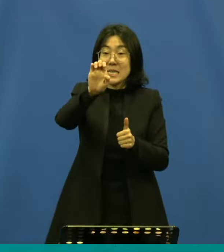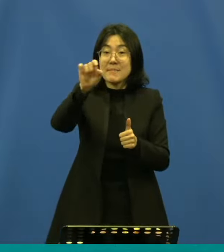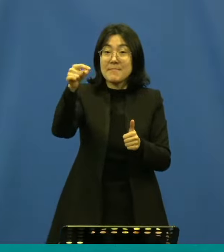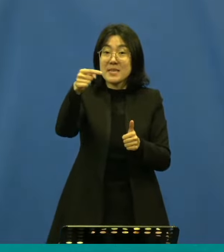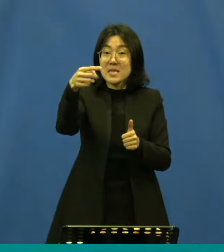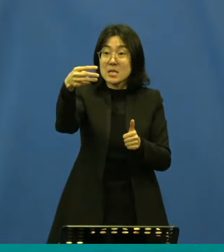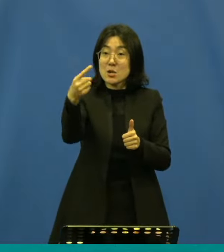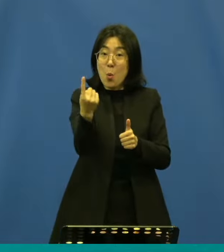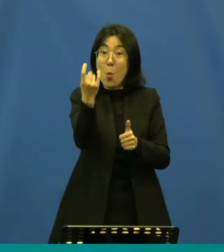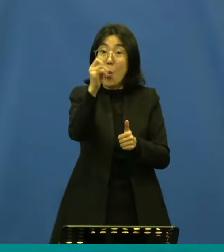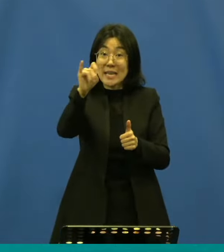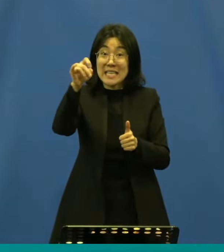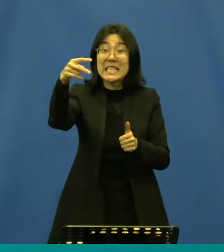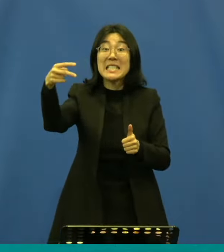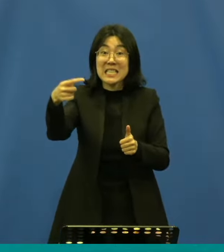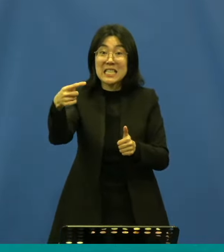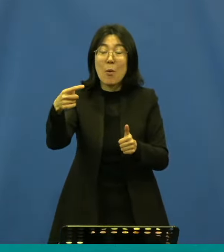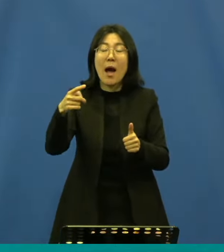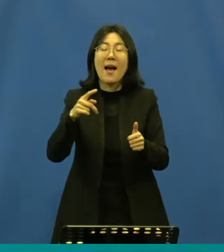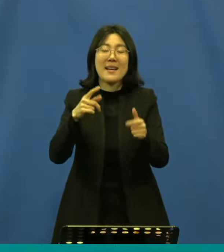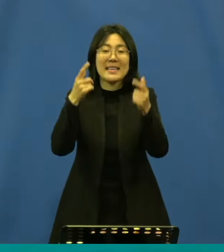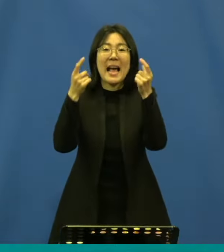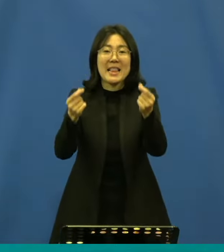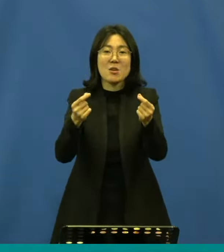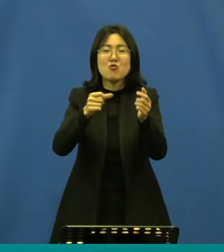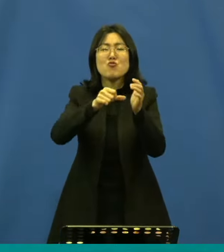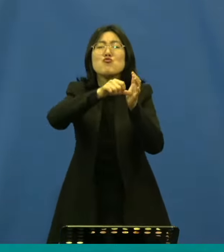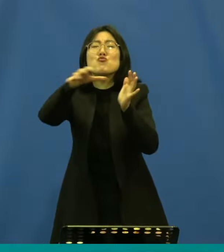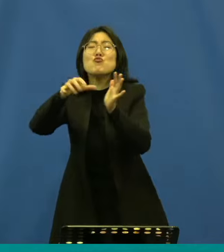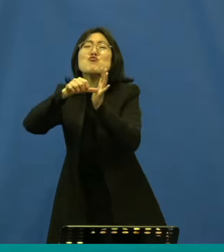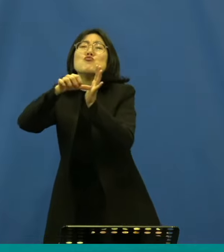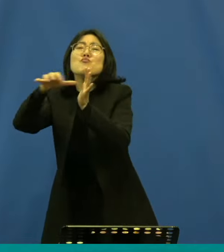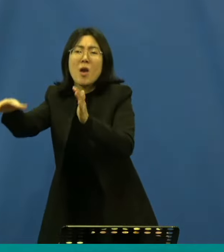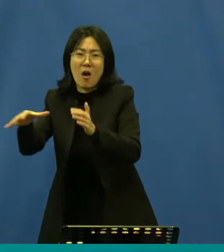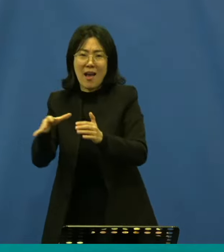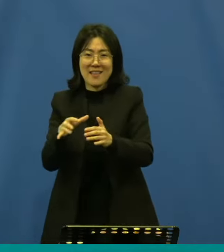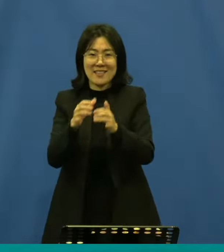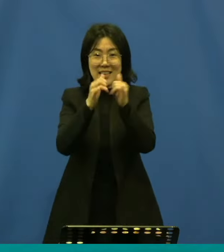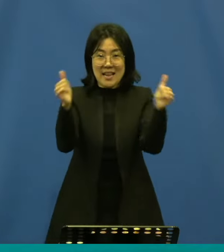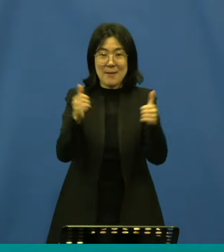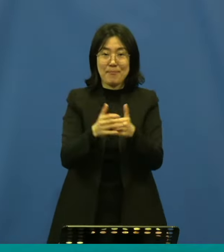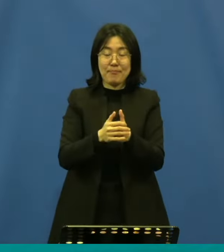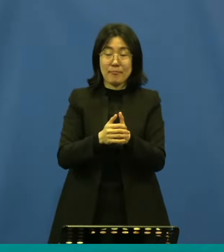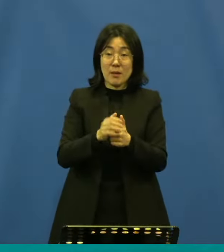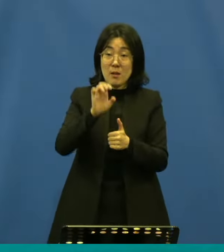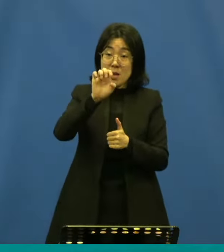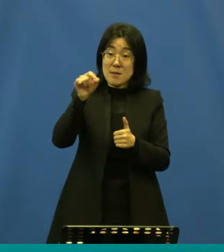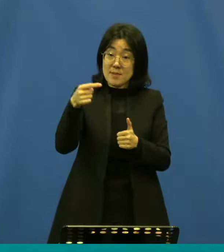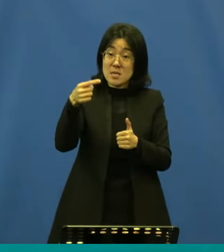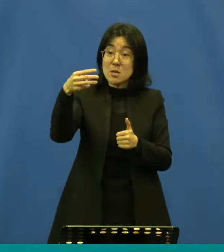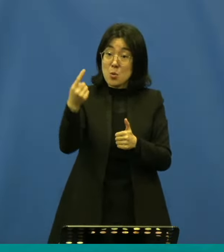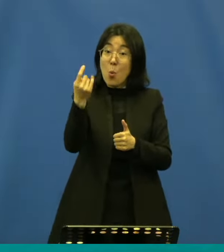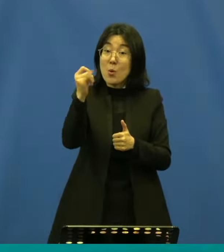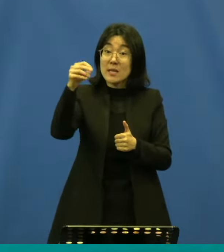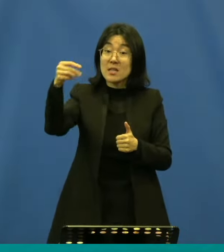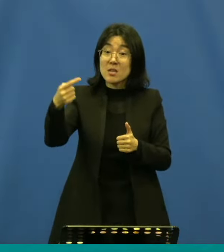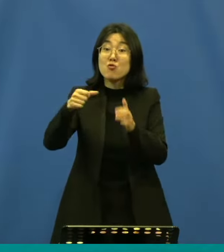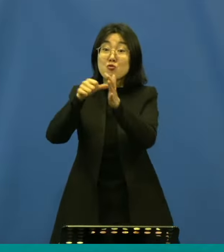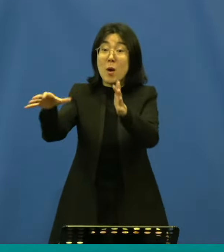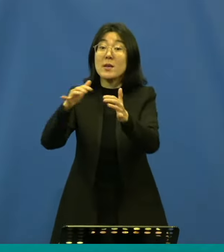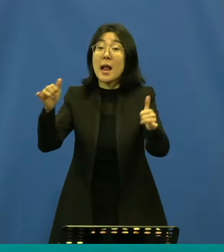프로이트와 쌍벽을 이루는 사람이에요. 사실은 우리에게는 많이 안 알려졌고 프로이트가 많이 알려져 있고 아들러는 잘